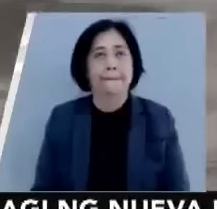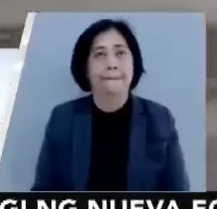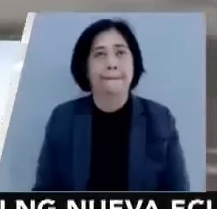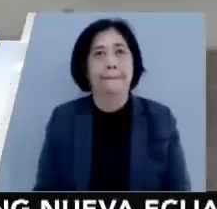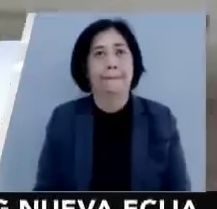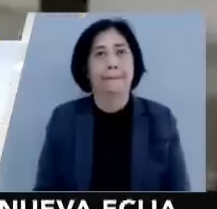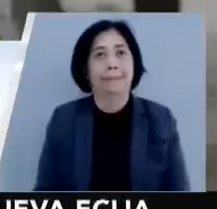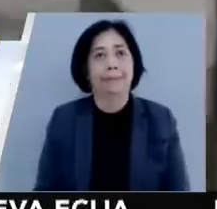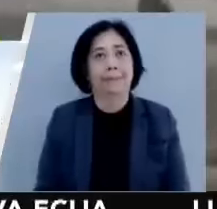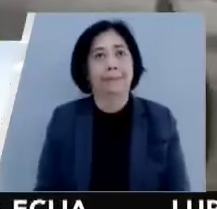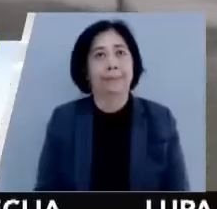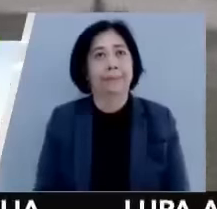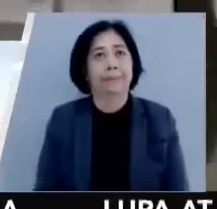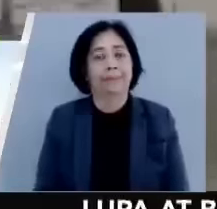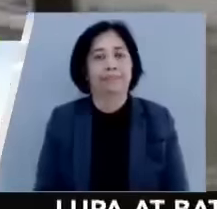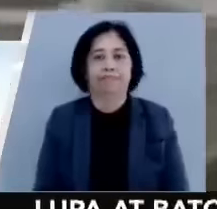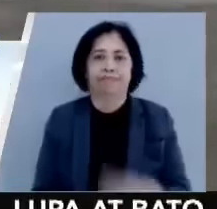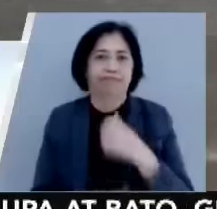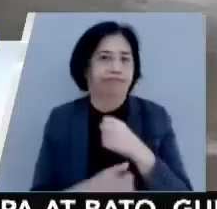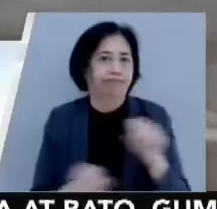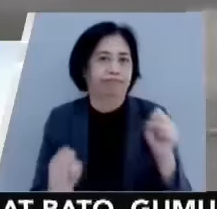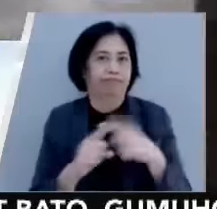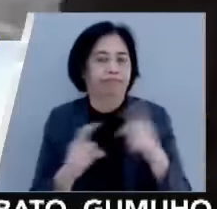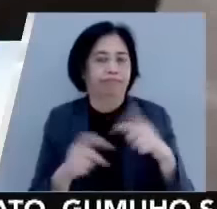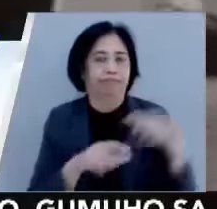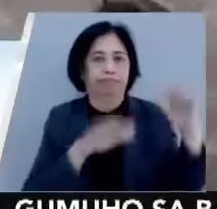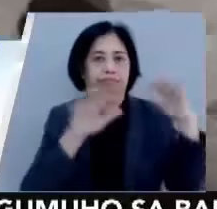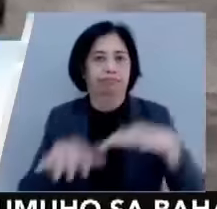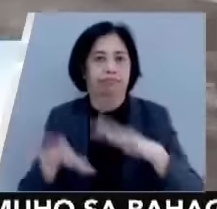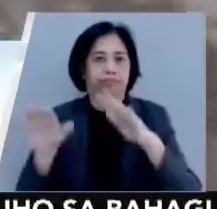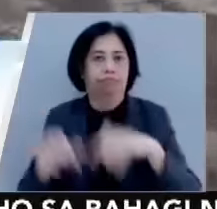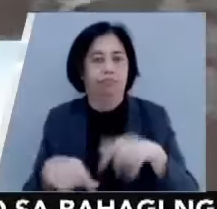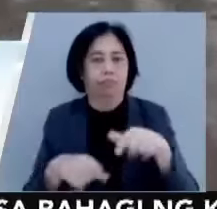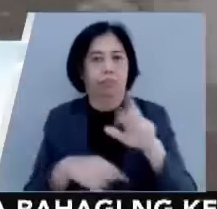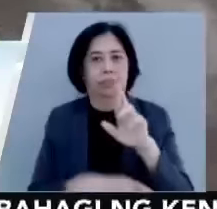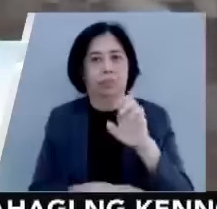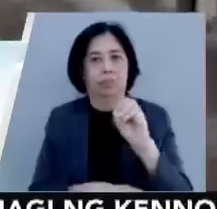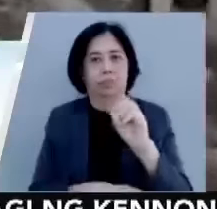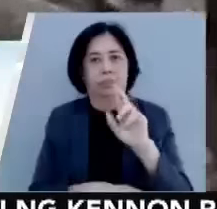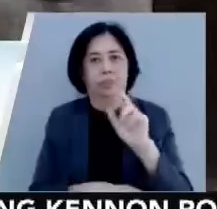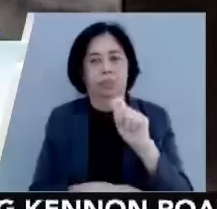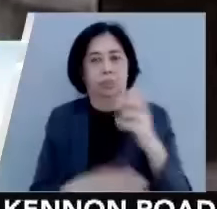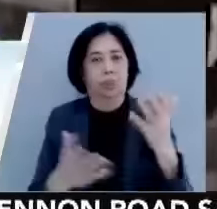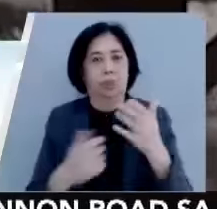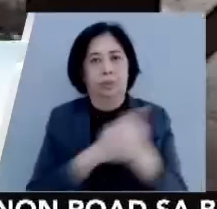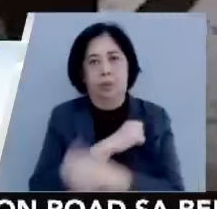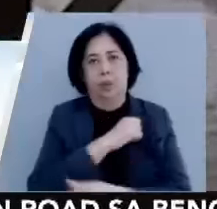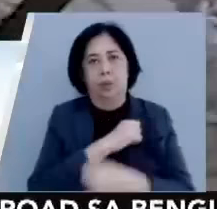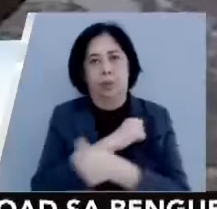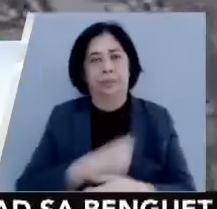Hindi nakaligtas sa hampas ng mga alon ang resort na ito sa Dipakulaw, Aurora.